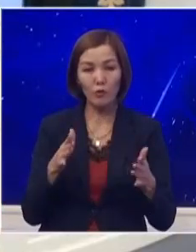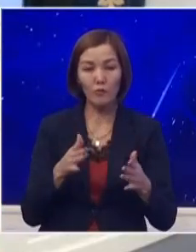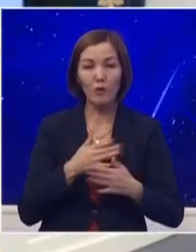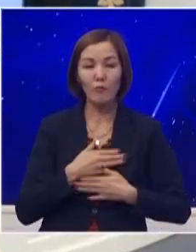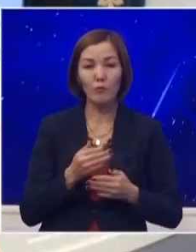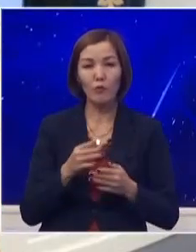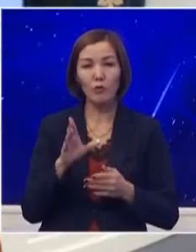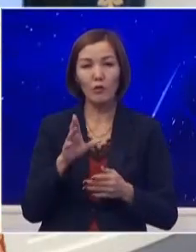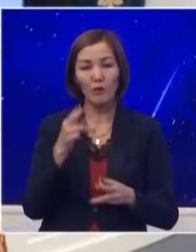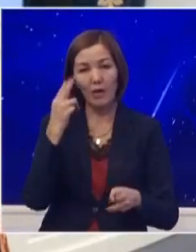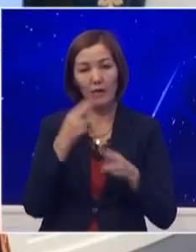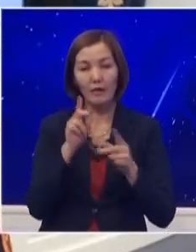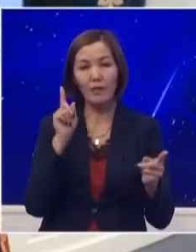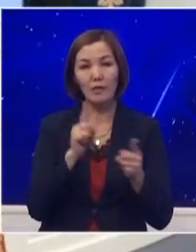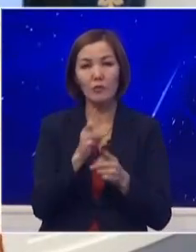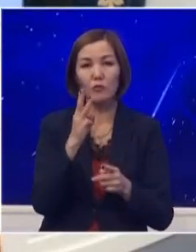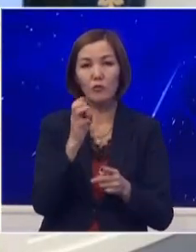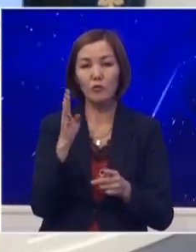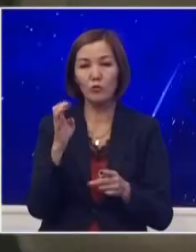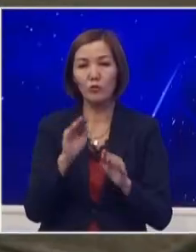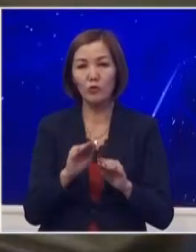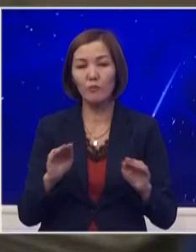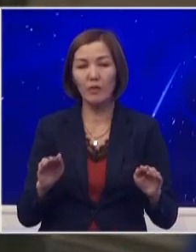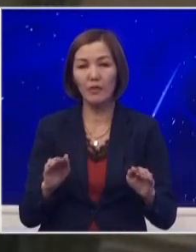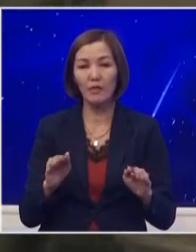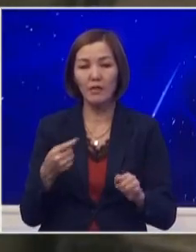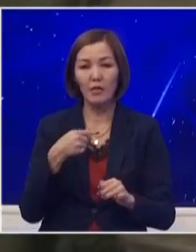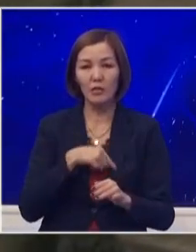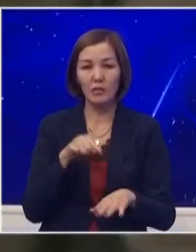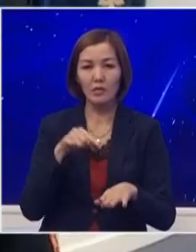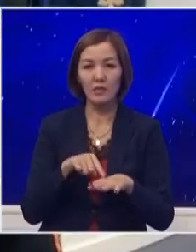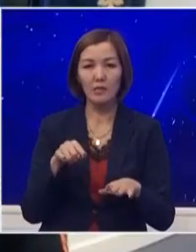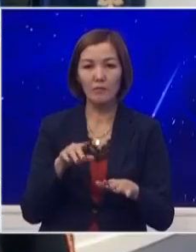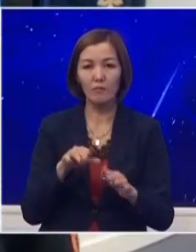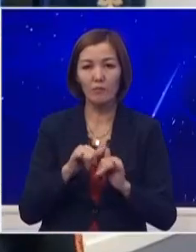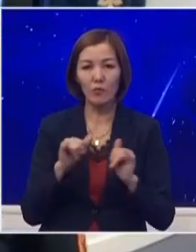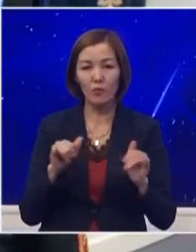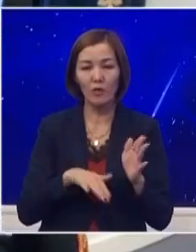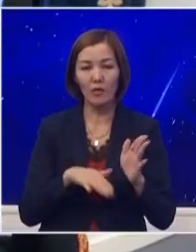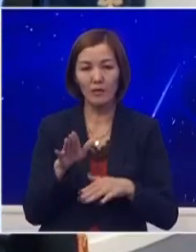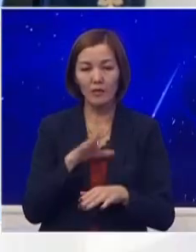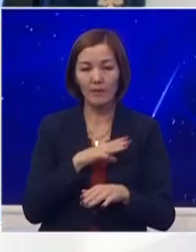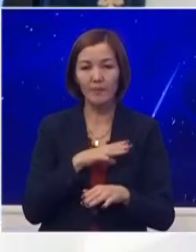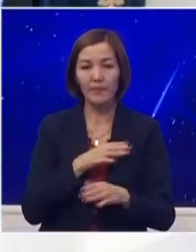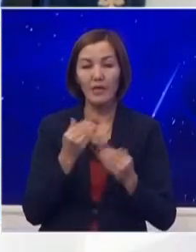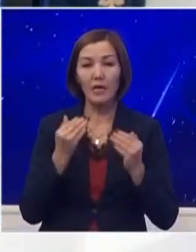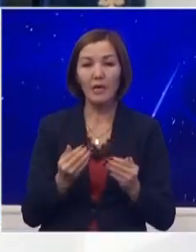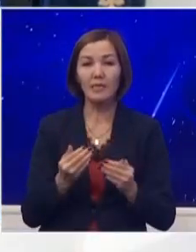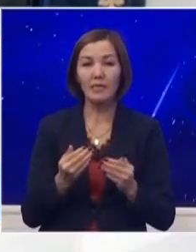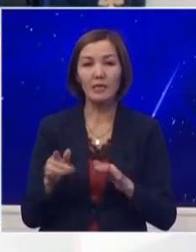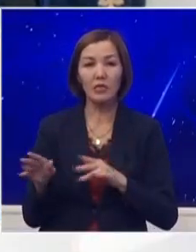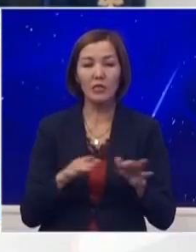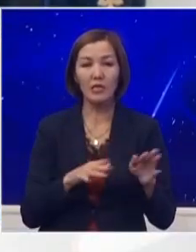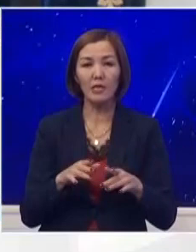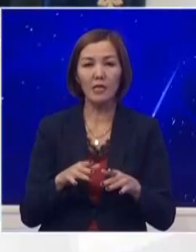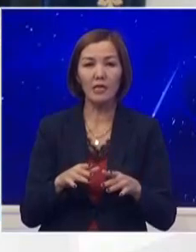көп 300-400 адам баланың ішіндегі патриот сезімін оятты. Осы іс-шара форум дейді ғой. Қазіргі таңда осындай